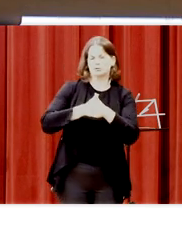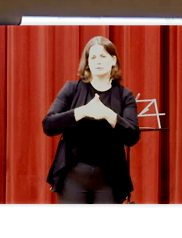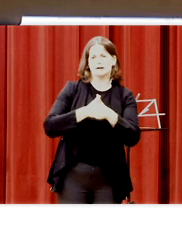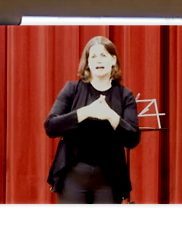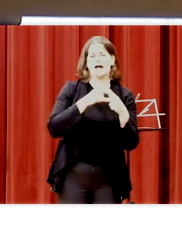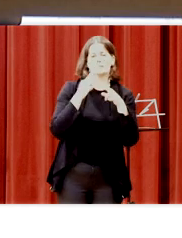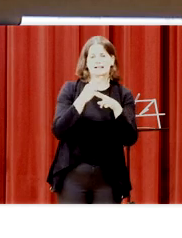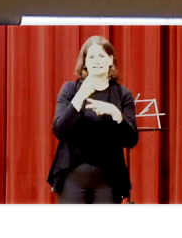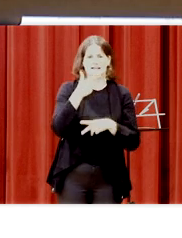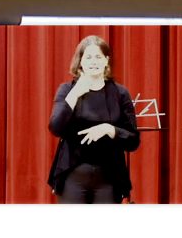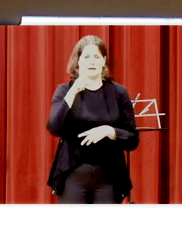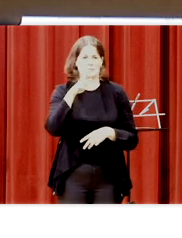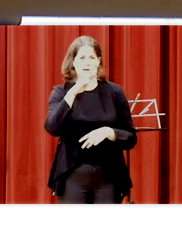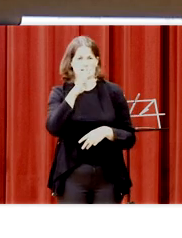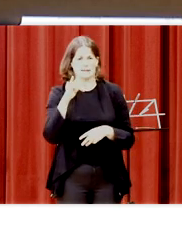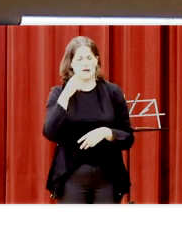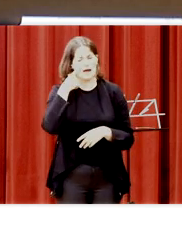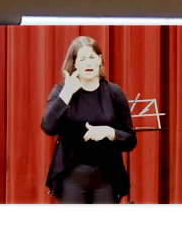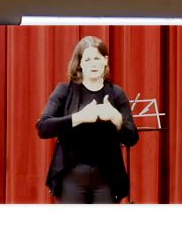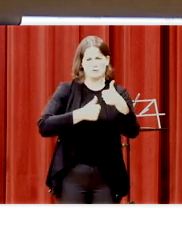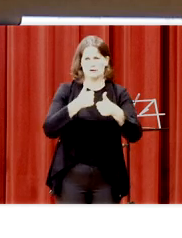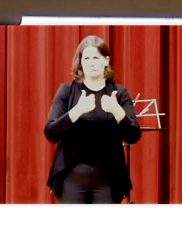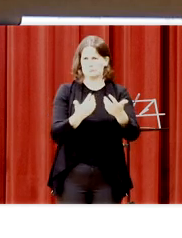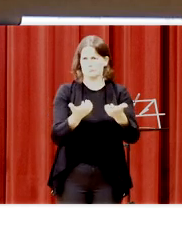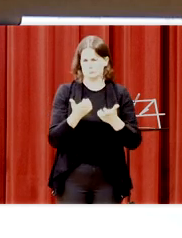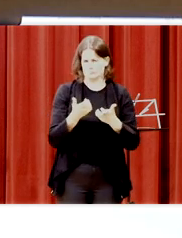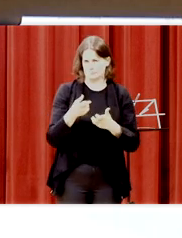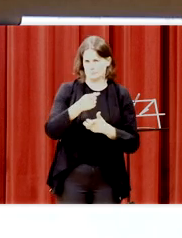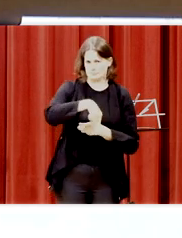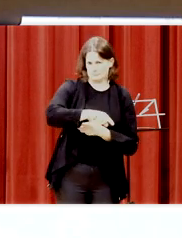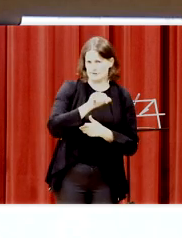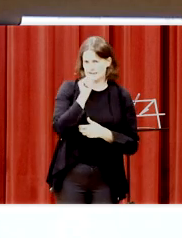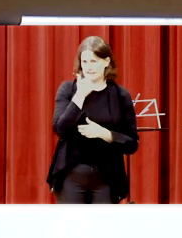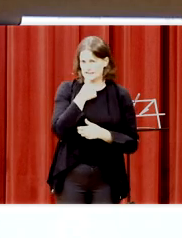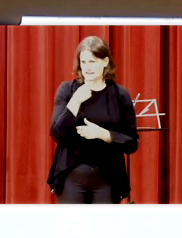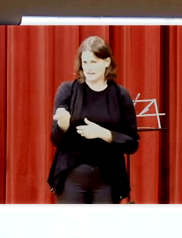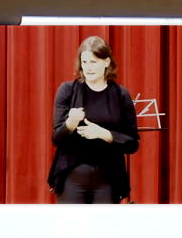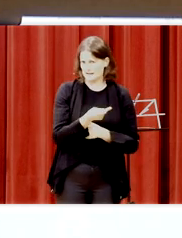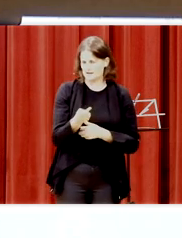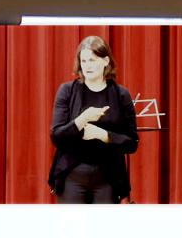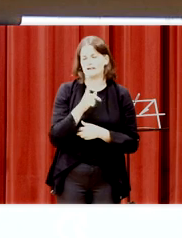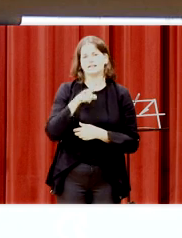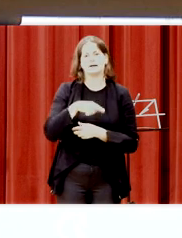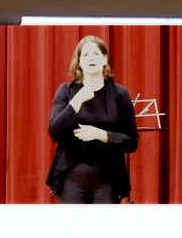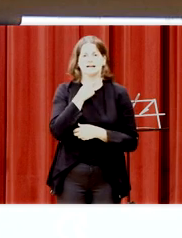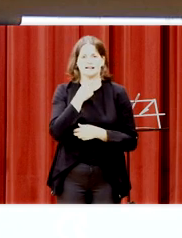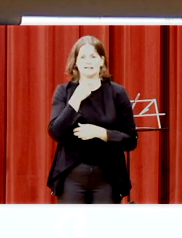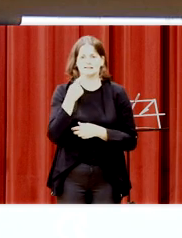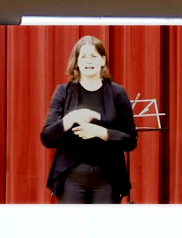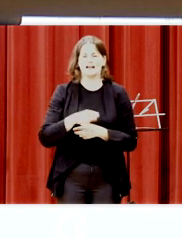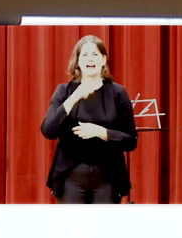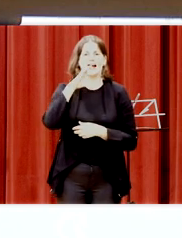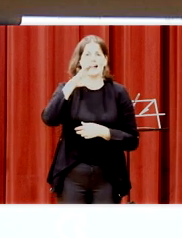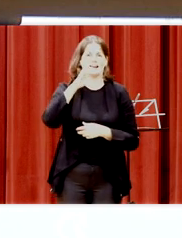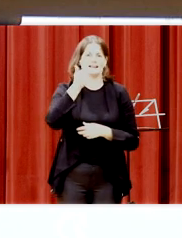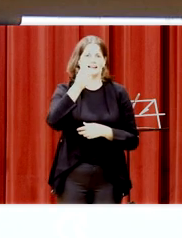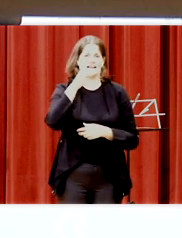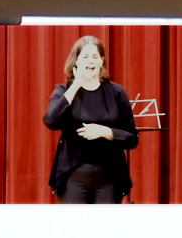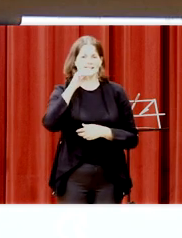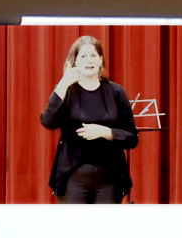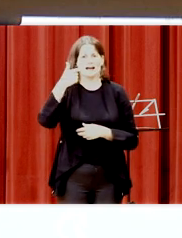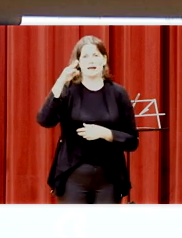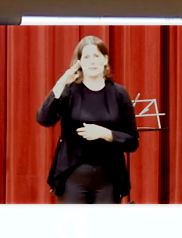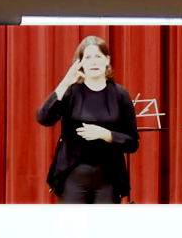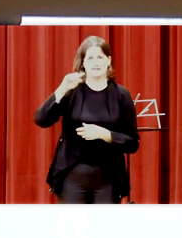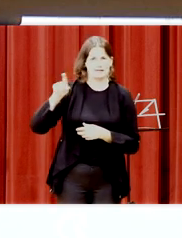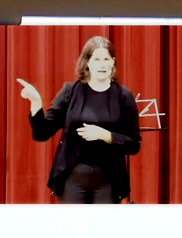el ChatGPT. Això és real. És un chatbot que et contesta com si fos un gat. Maula